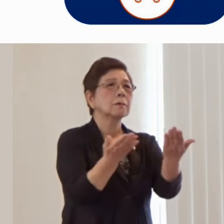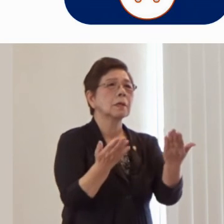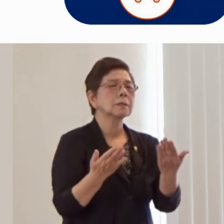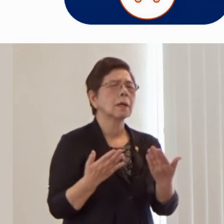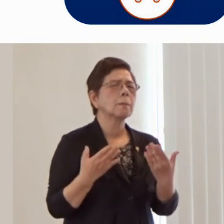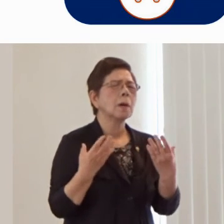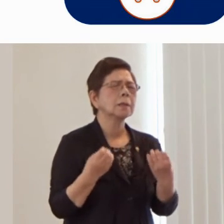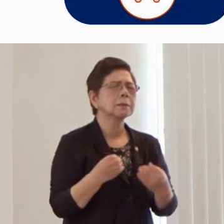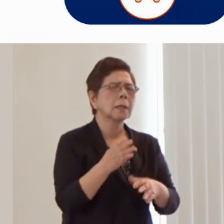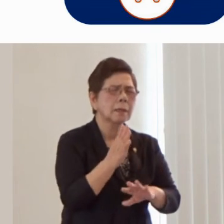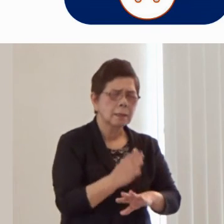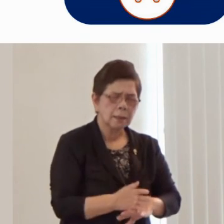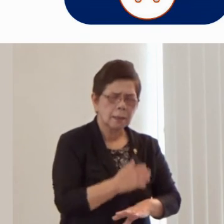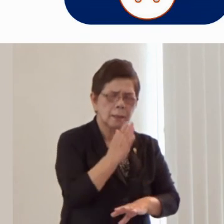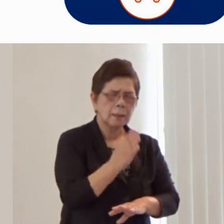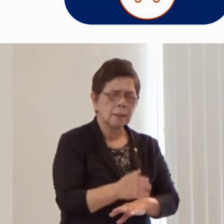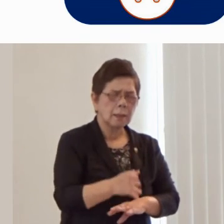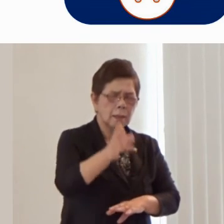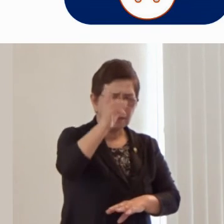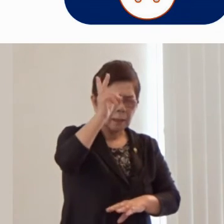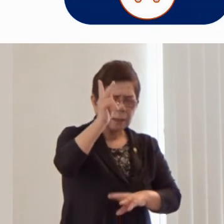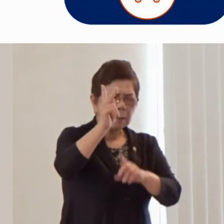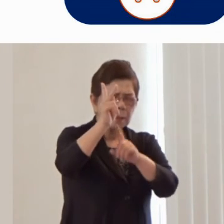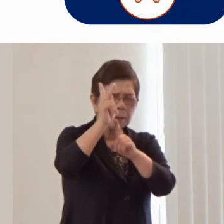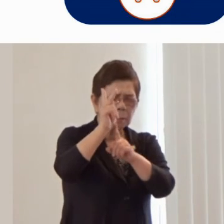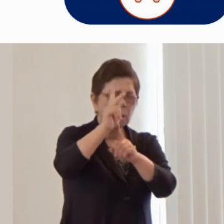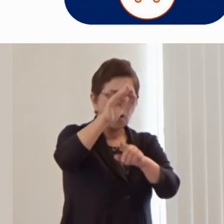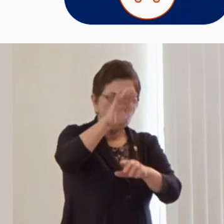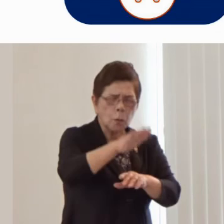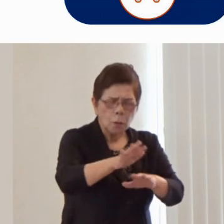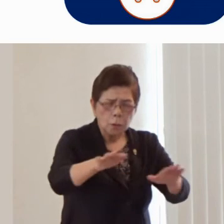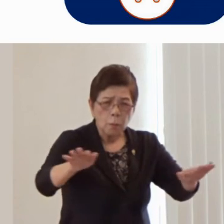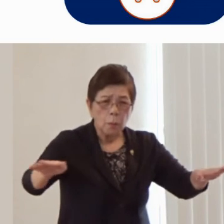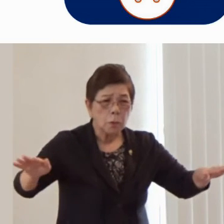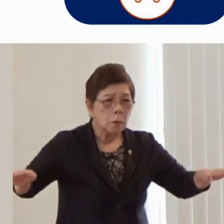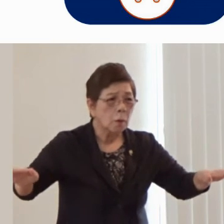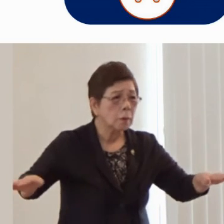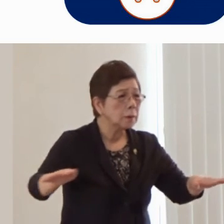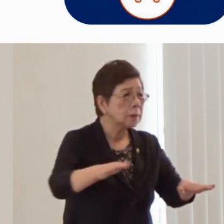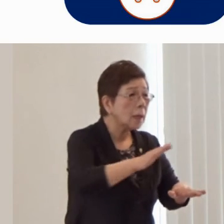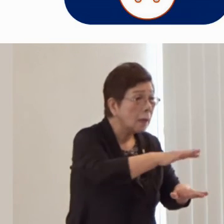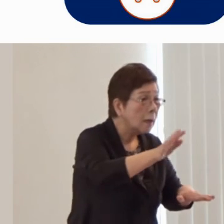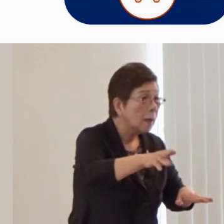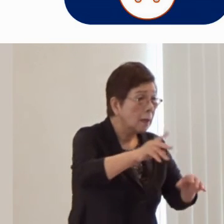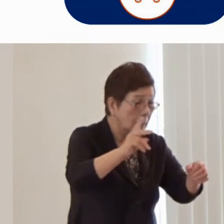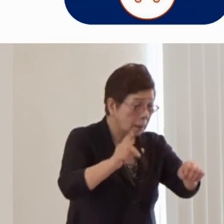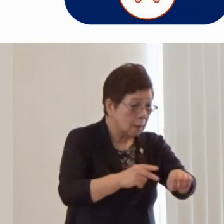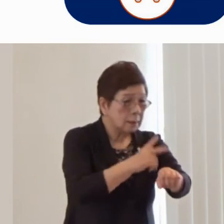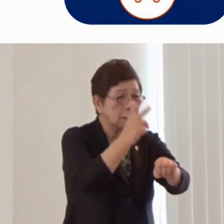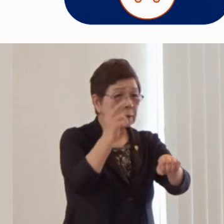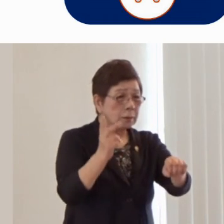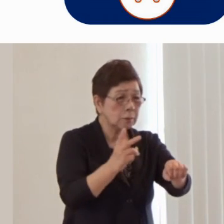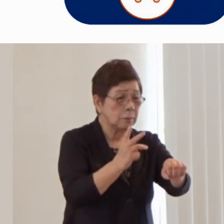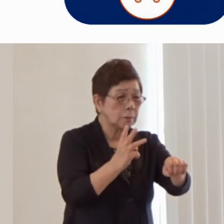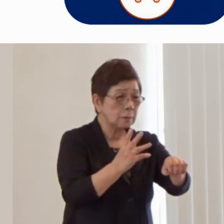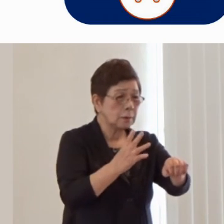ちをご自分の大切な子供として、今も24時間変わること